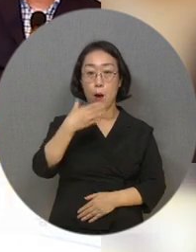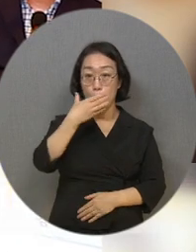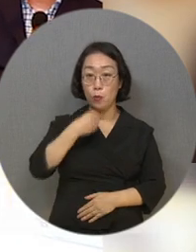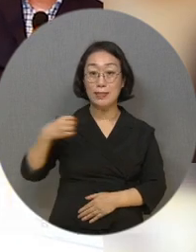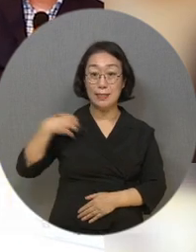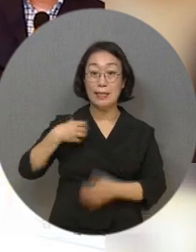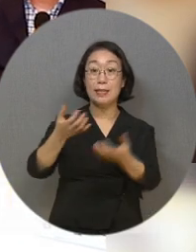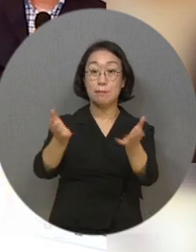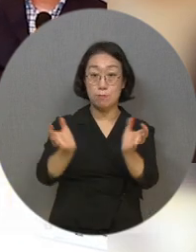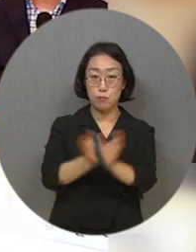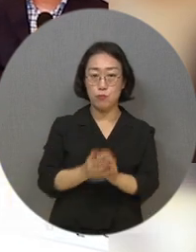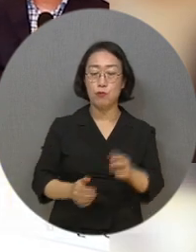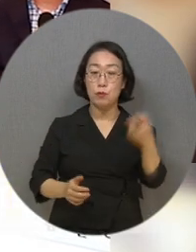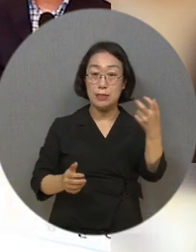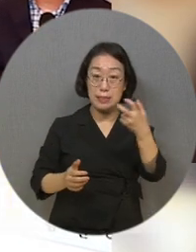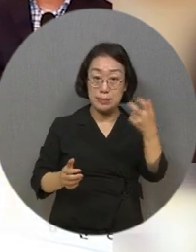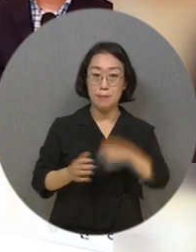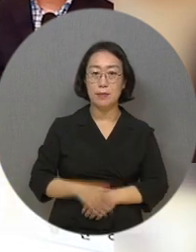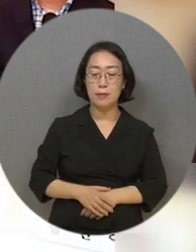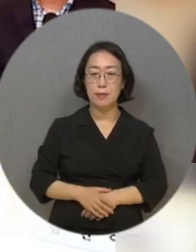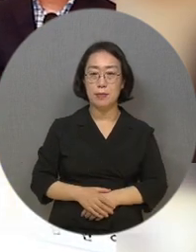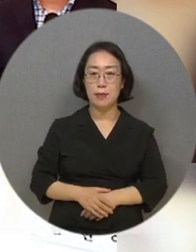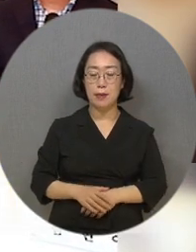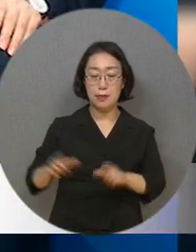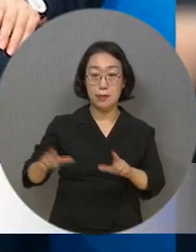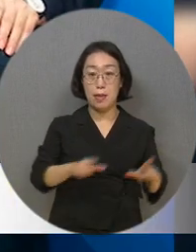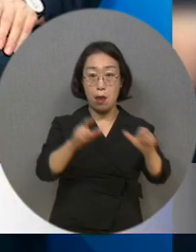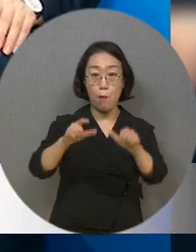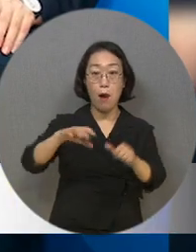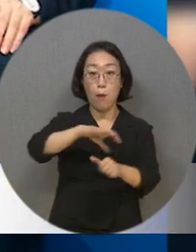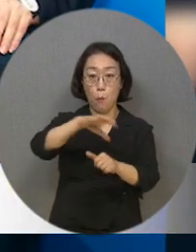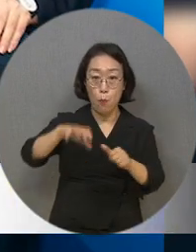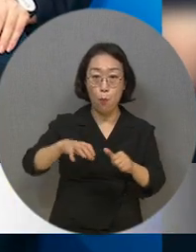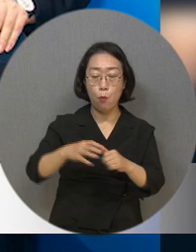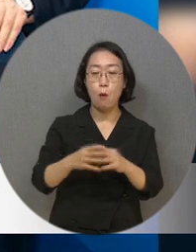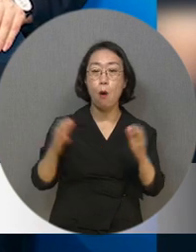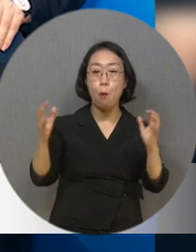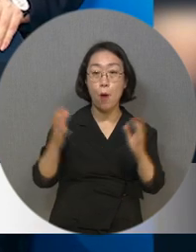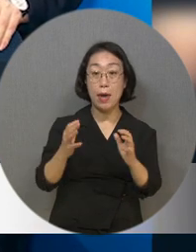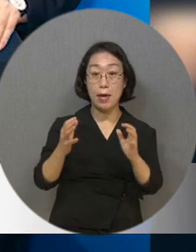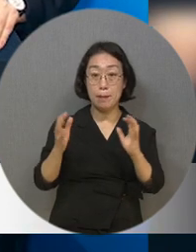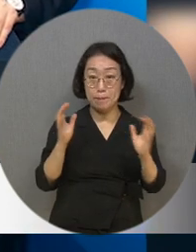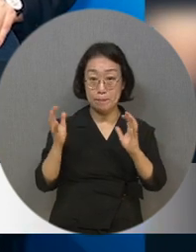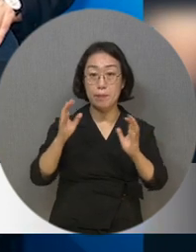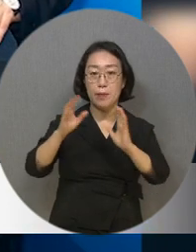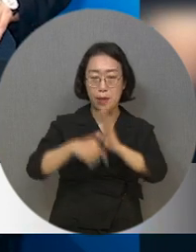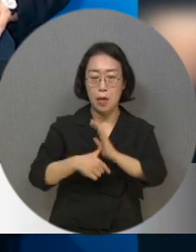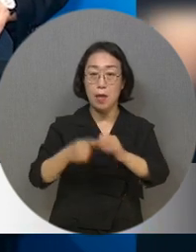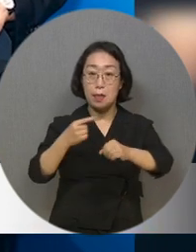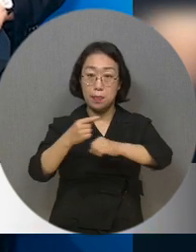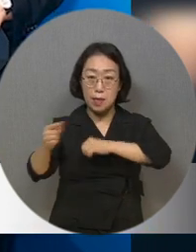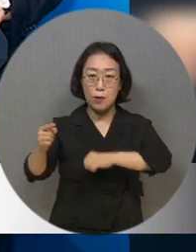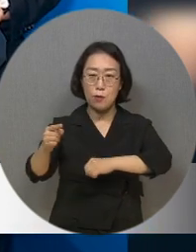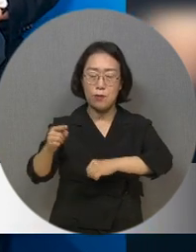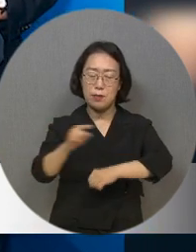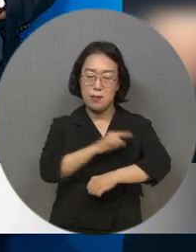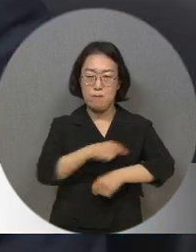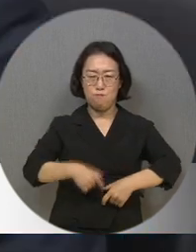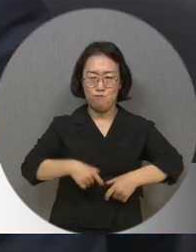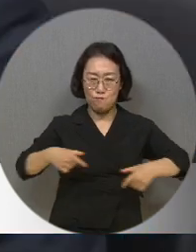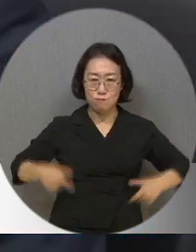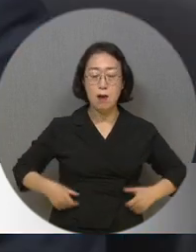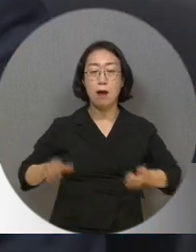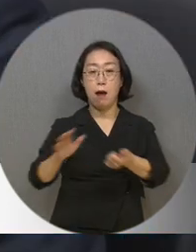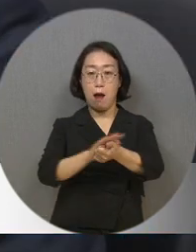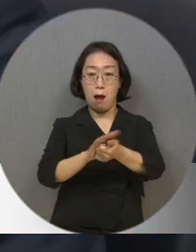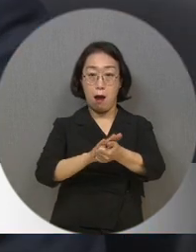보건복지부는 제70차 중앙생활보장위원회에서 내년도 생계급여 지원 기준을 역대 최대 수준으로 인상하고